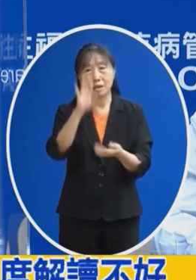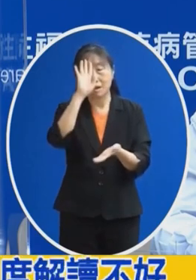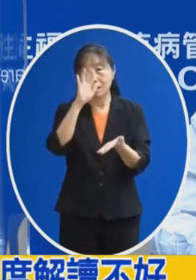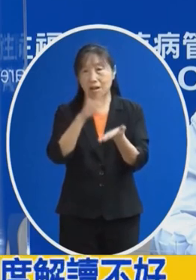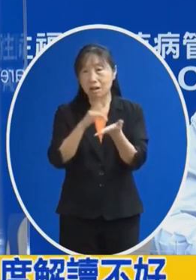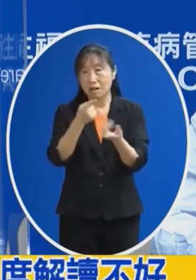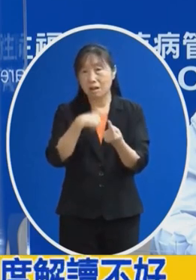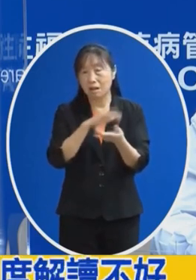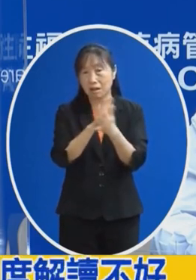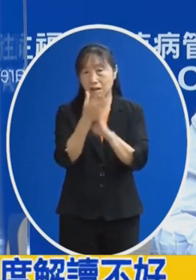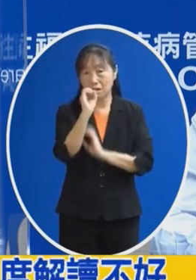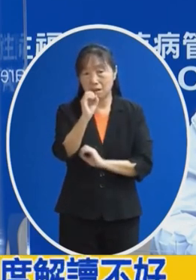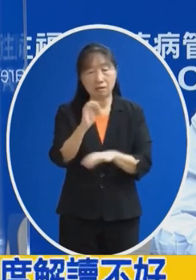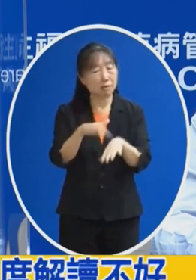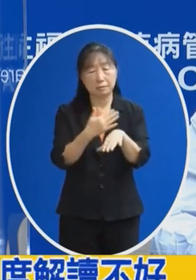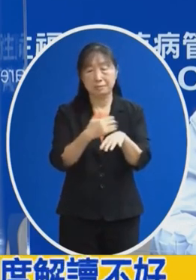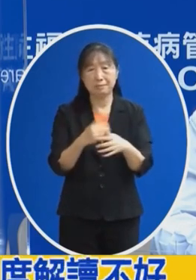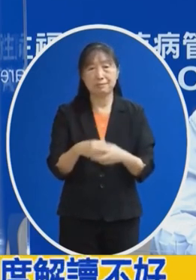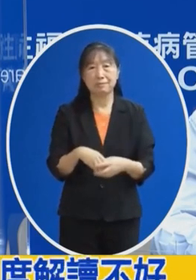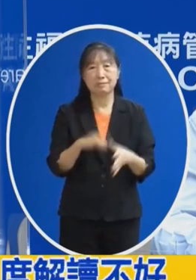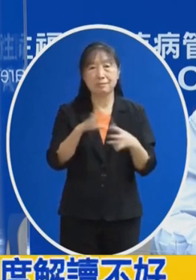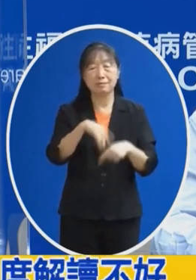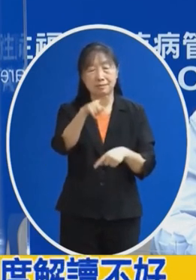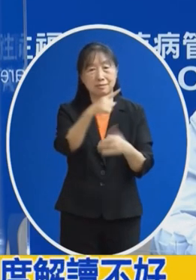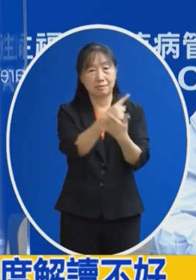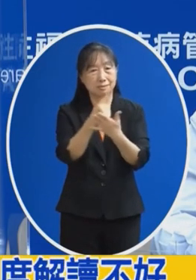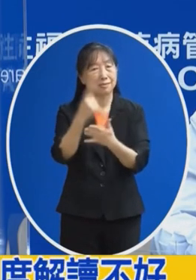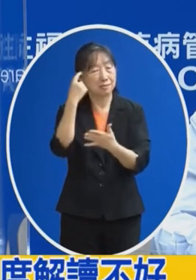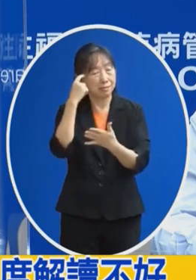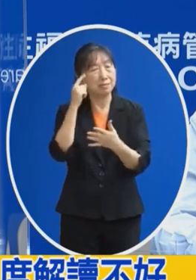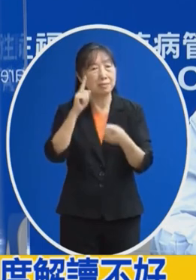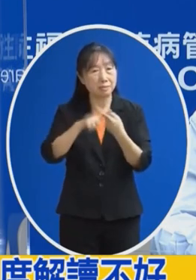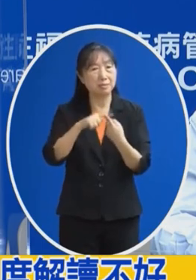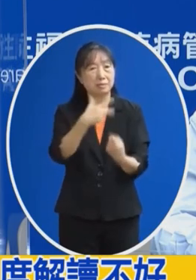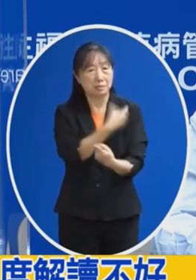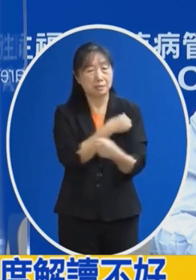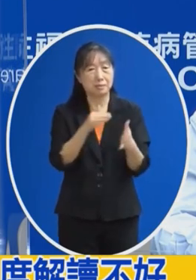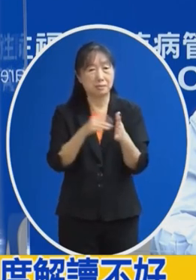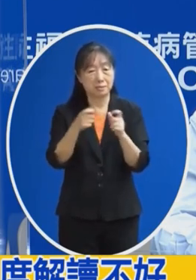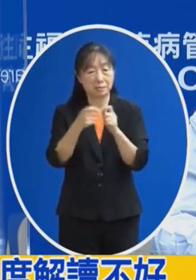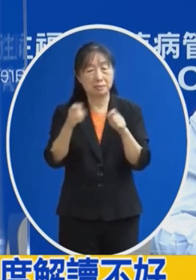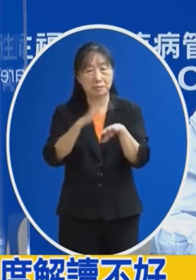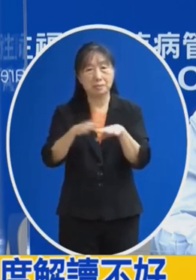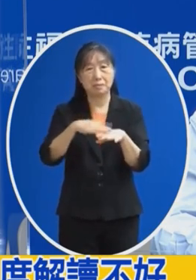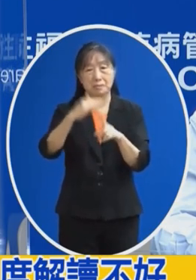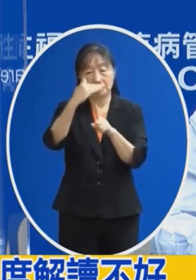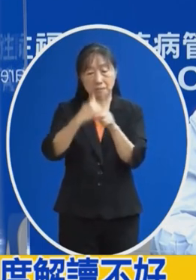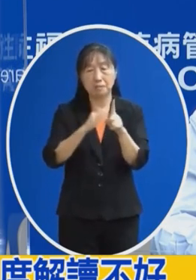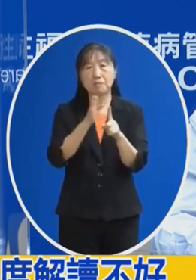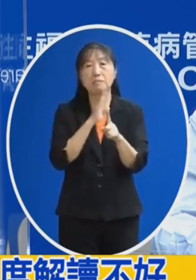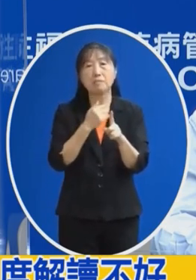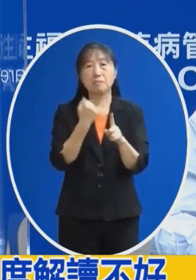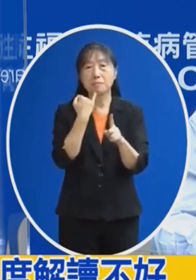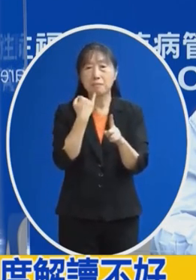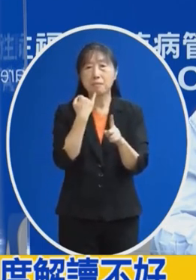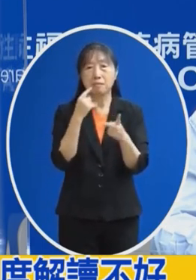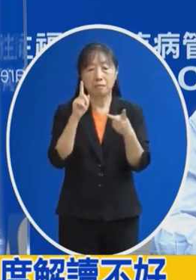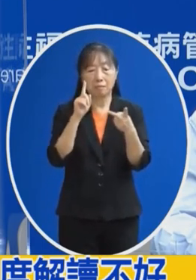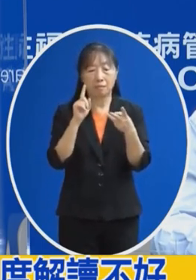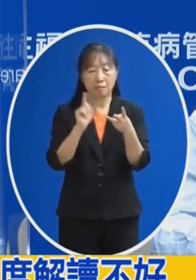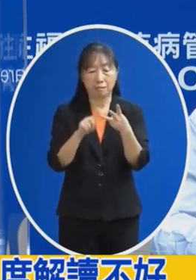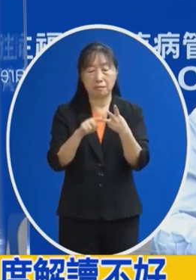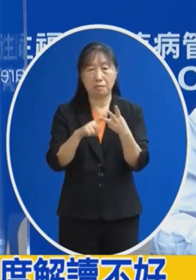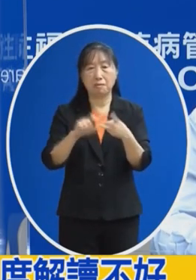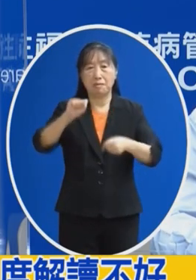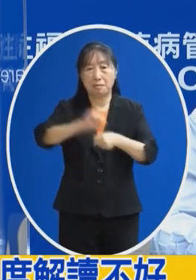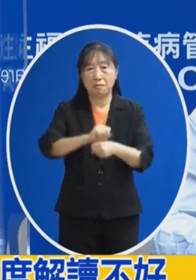的，大家的共识啊都是会有所降低啊，那能够的话及早打第三剂啊可能会会增加保